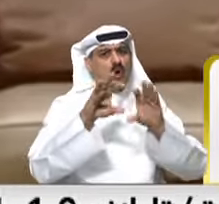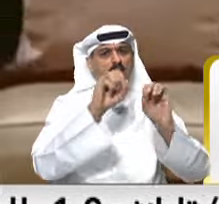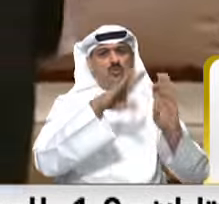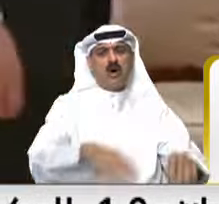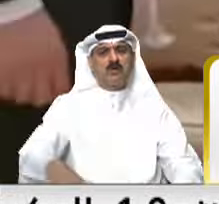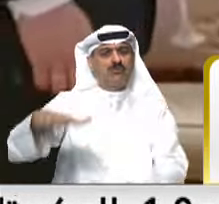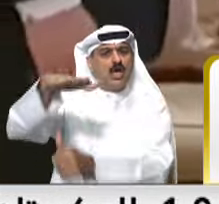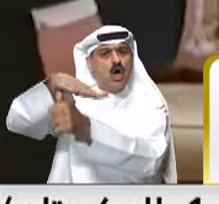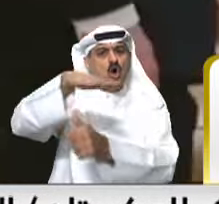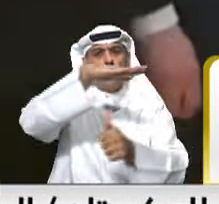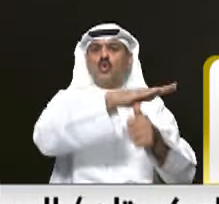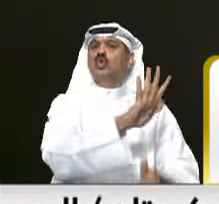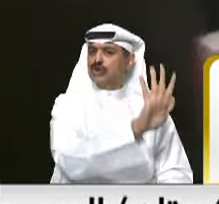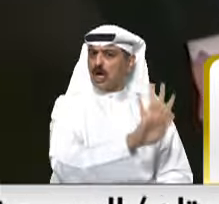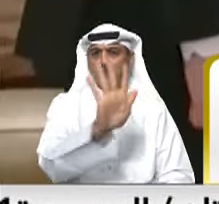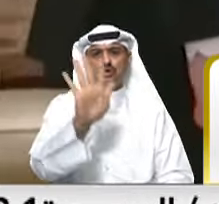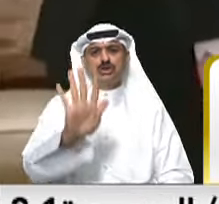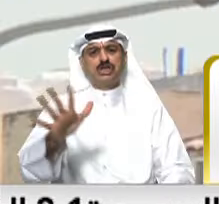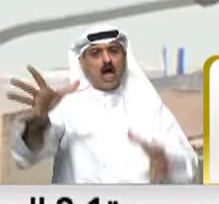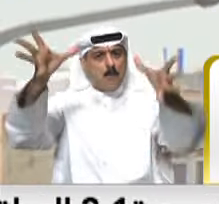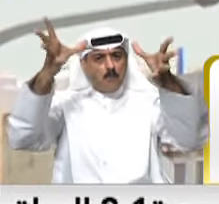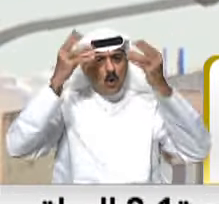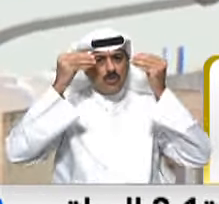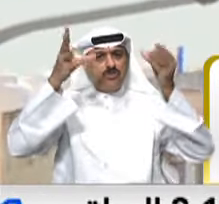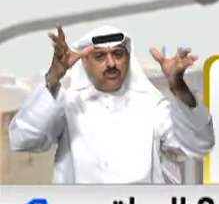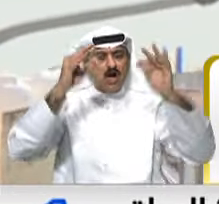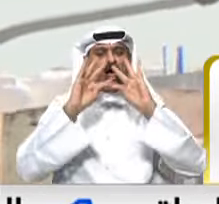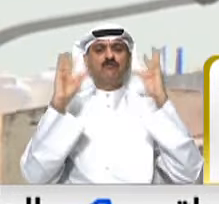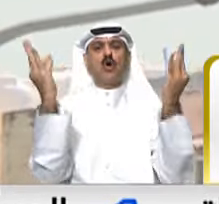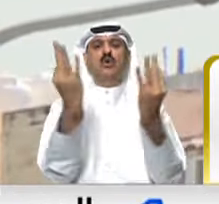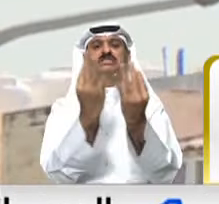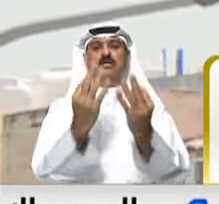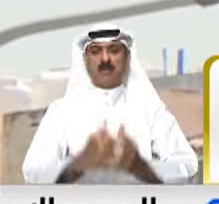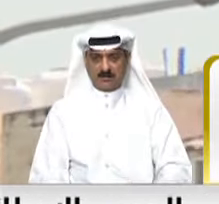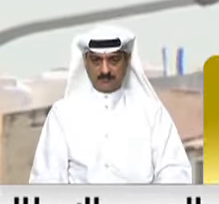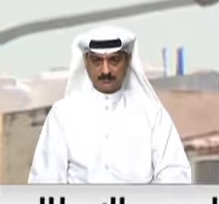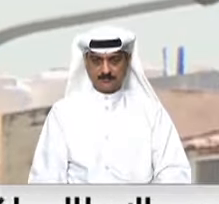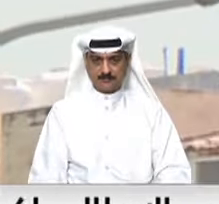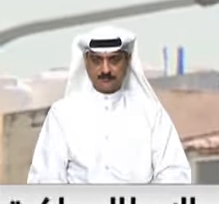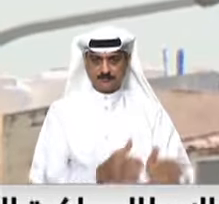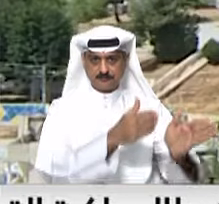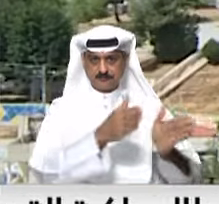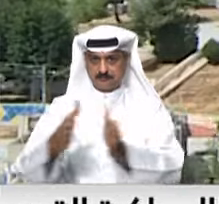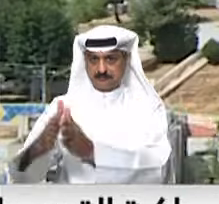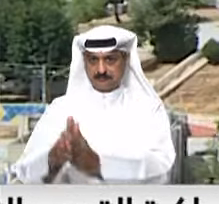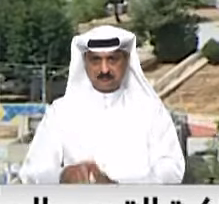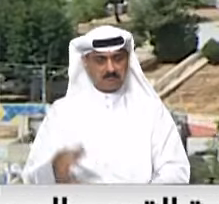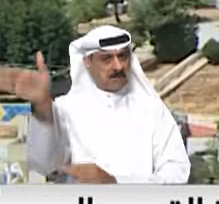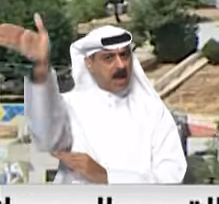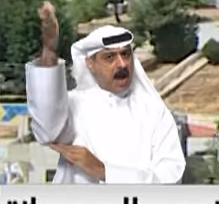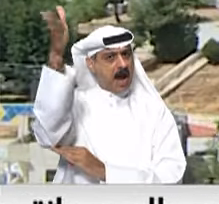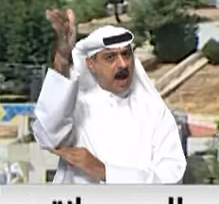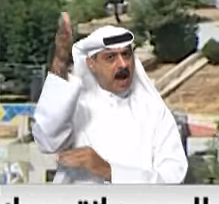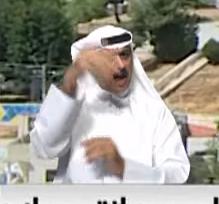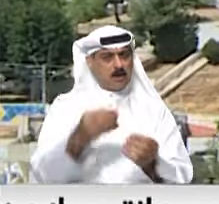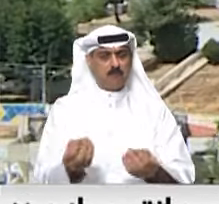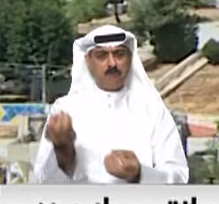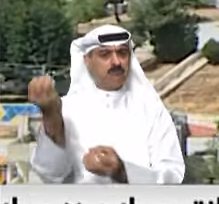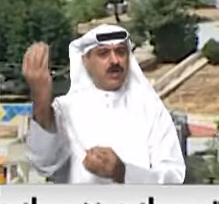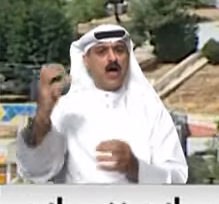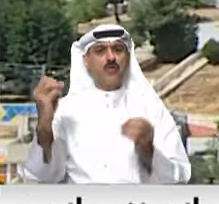رسمية وشعبية وثقافية واجتماعية. تتزين عمان استعدادا لاستقبال حضرة صاحب